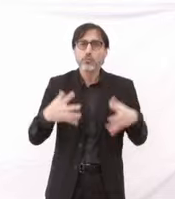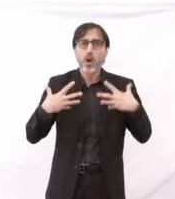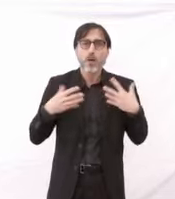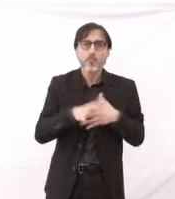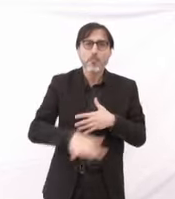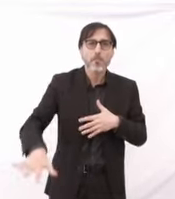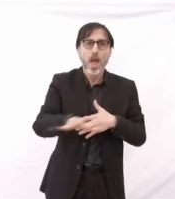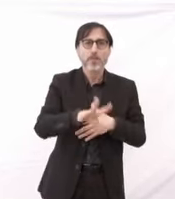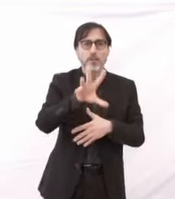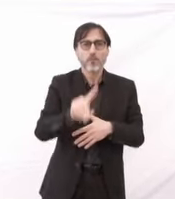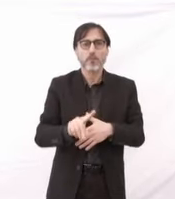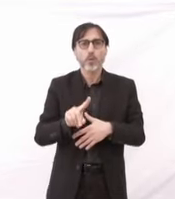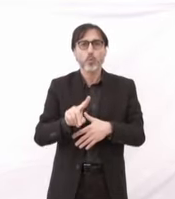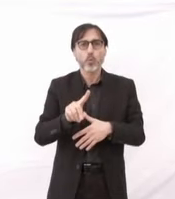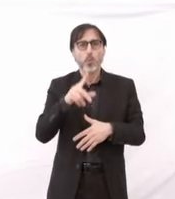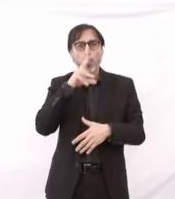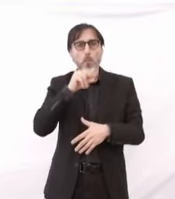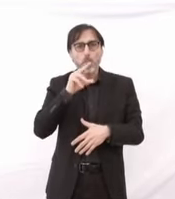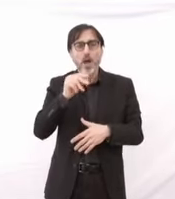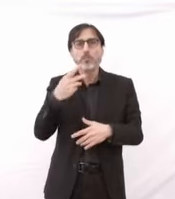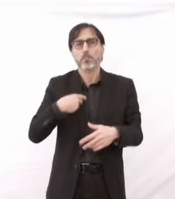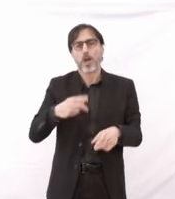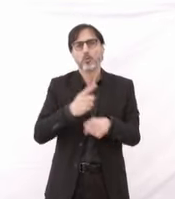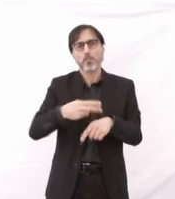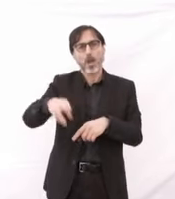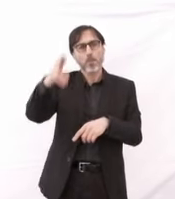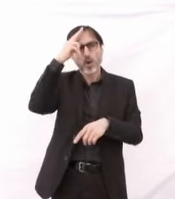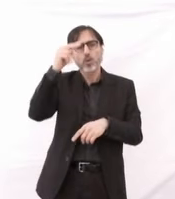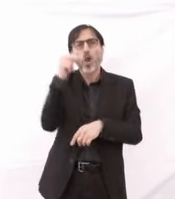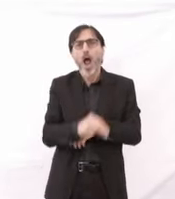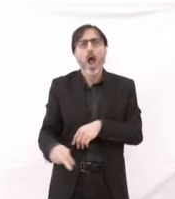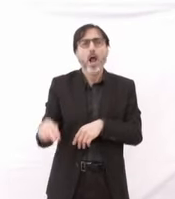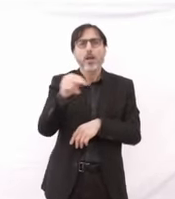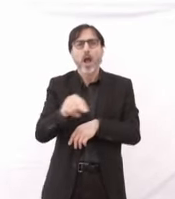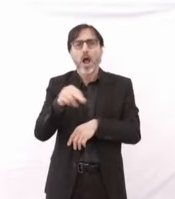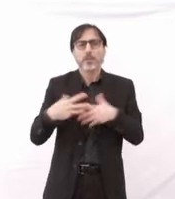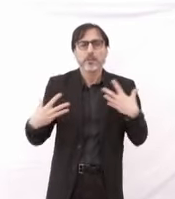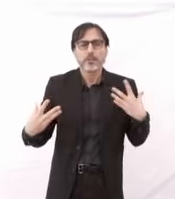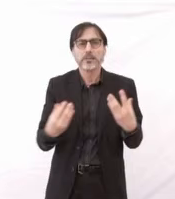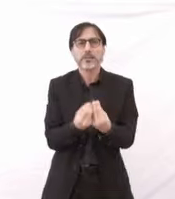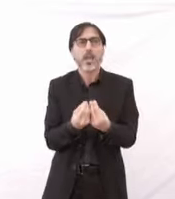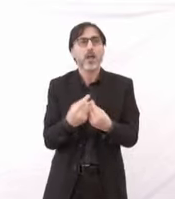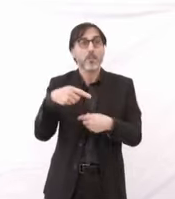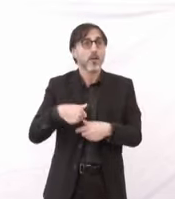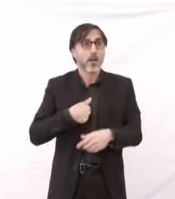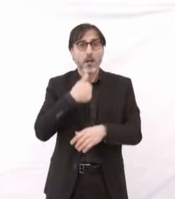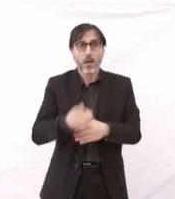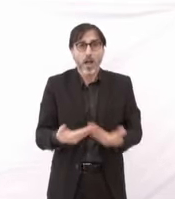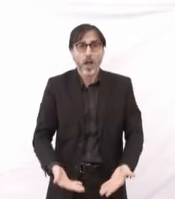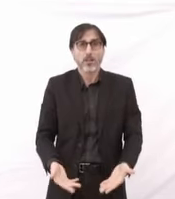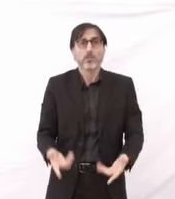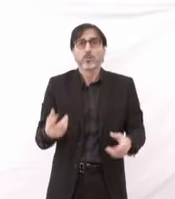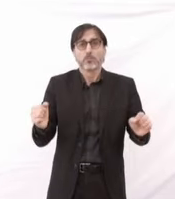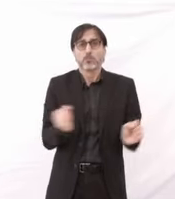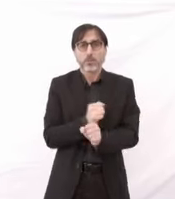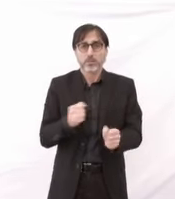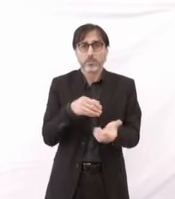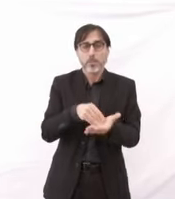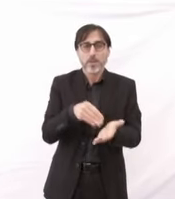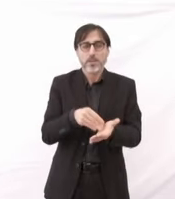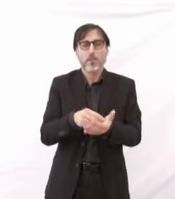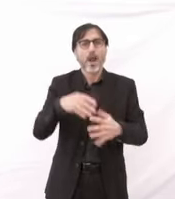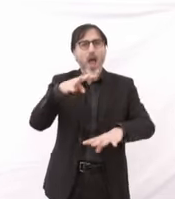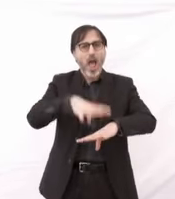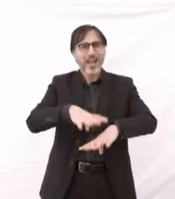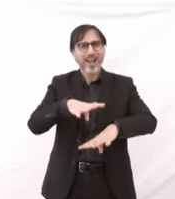21 marzo, ma dobbiamo ricordare anche quelli che ci hanno accompagnato per tanti anni e che quest'anno non hanno potuto essere qui con noi. Per cui è una